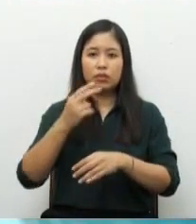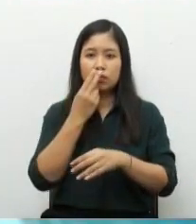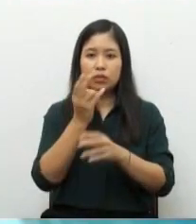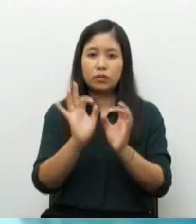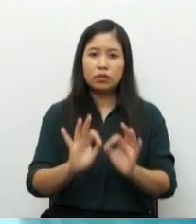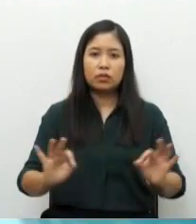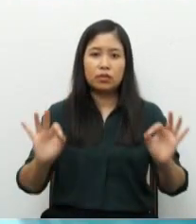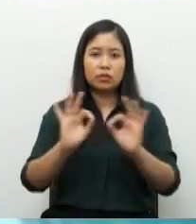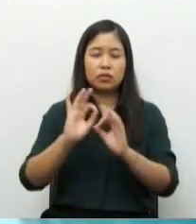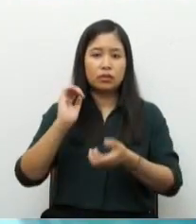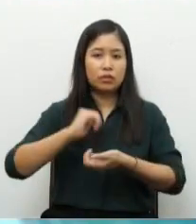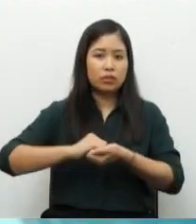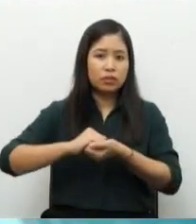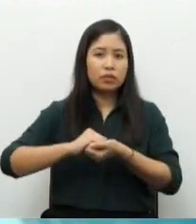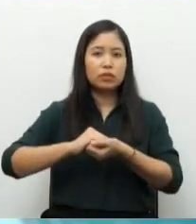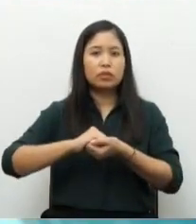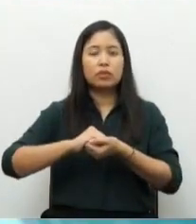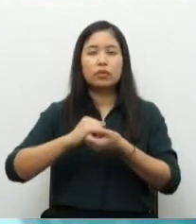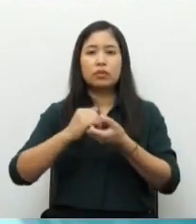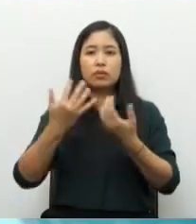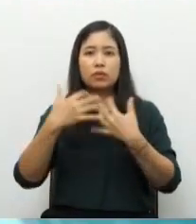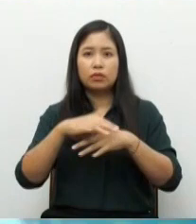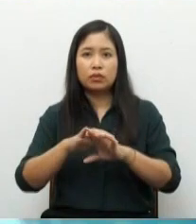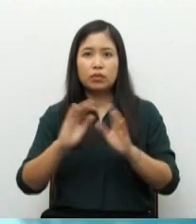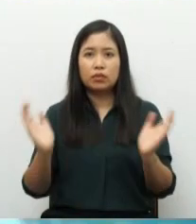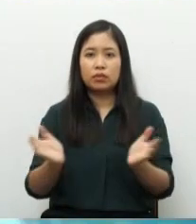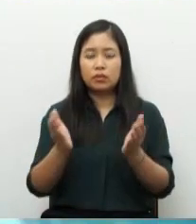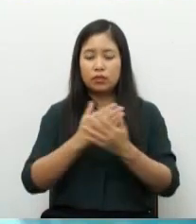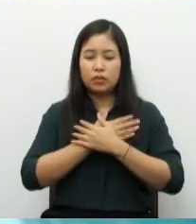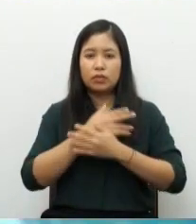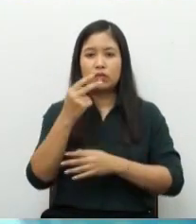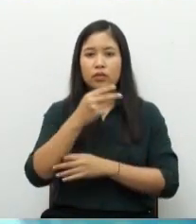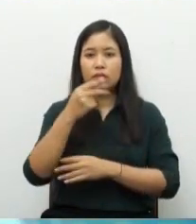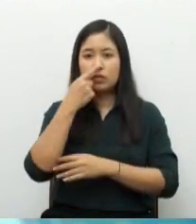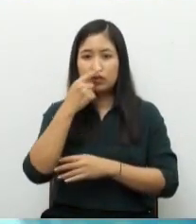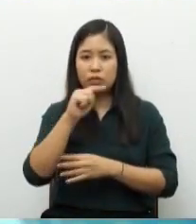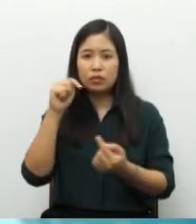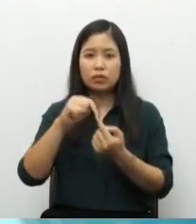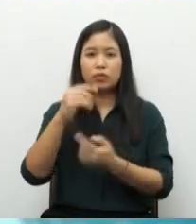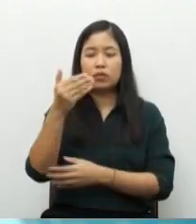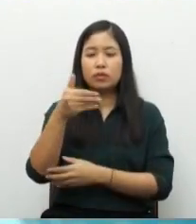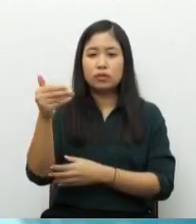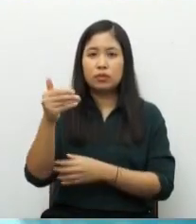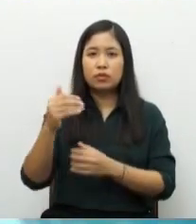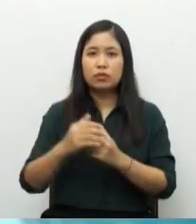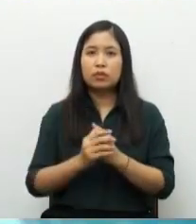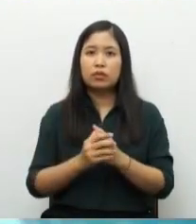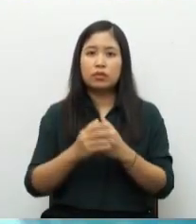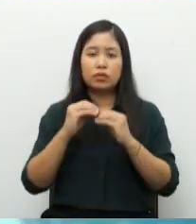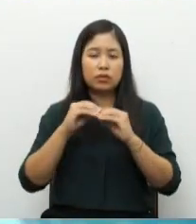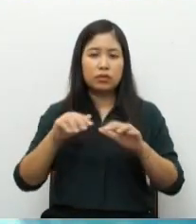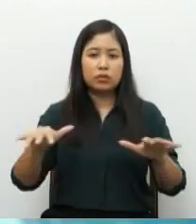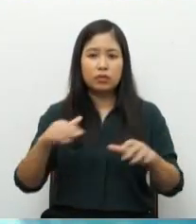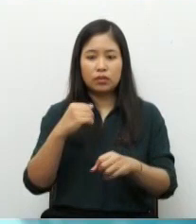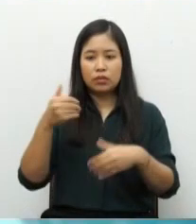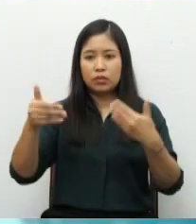จะร่วมมือร่วมใจกันทำนุบำรุงส่งเสริมอนุรักษ์ภาษาไทยซึ่งเป็นภาษาประจำชาติและเพื่อเผยแพร่ผลงานและกิ